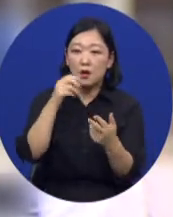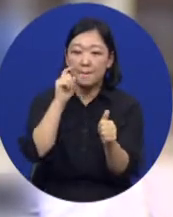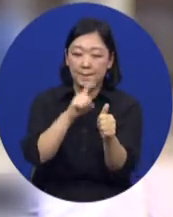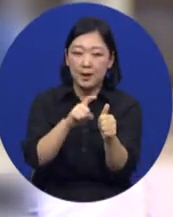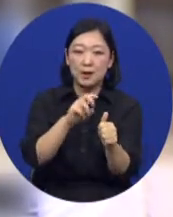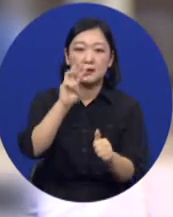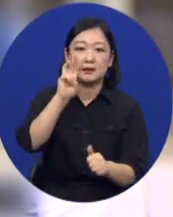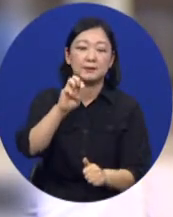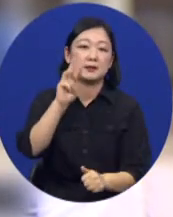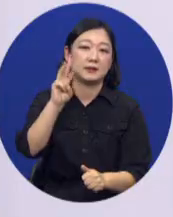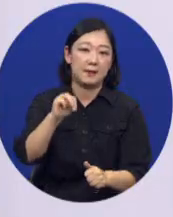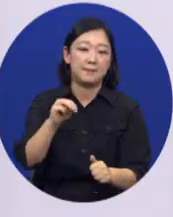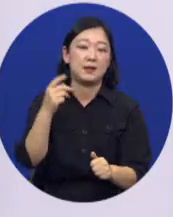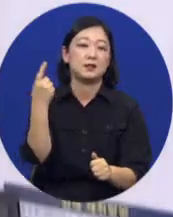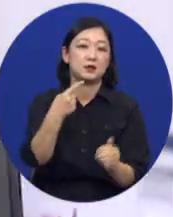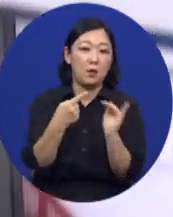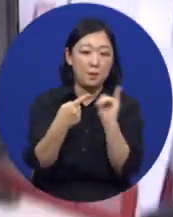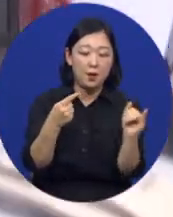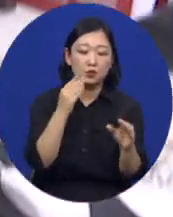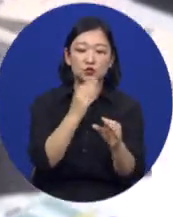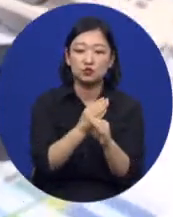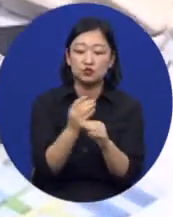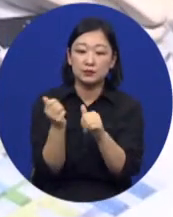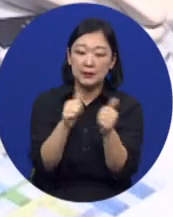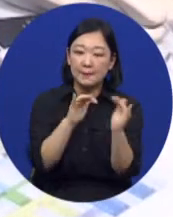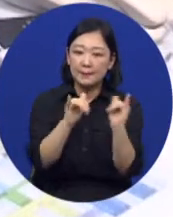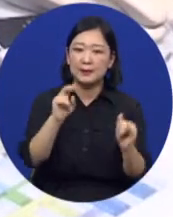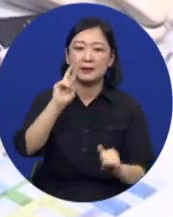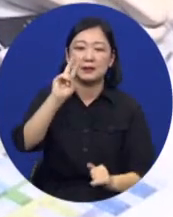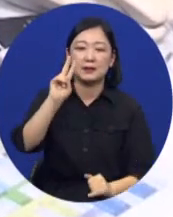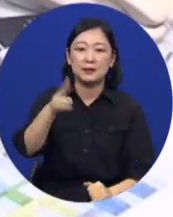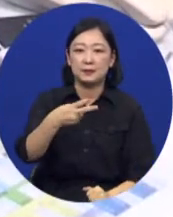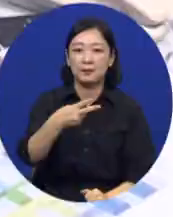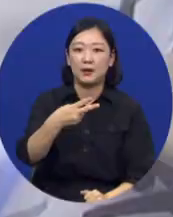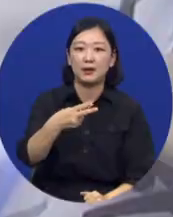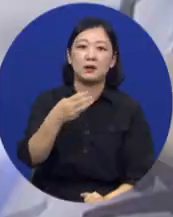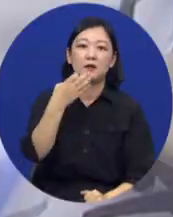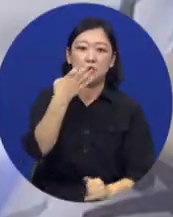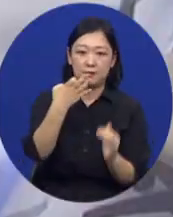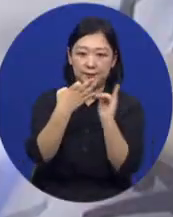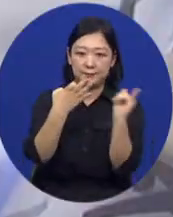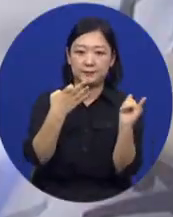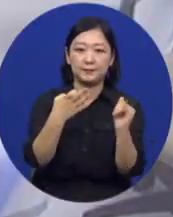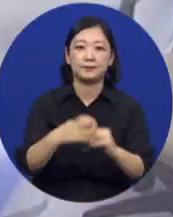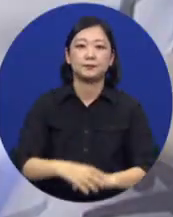33만 천여명이며 이감대 사망자는 2014명입니다